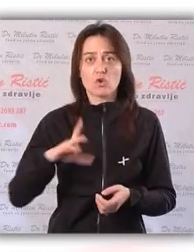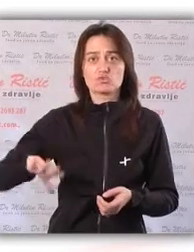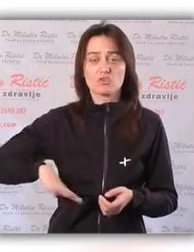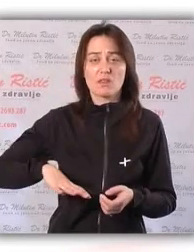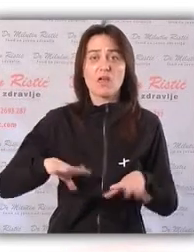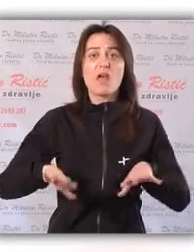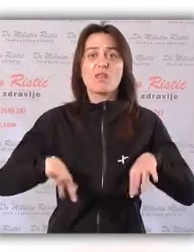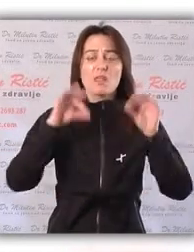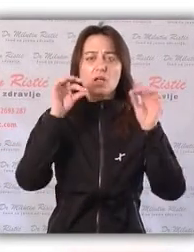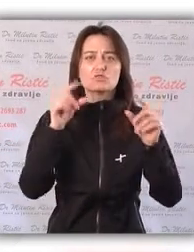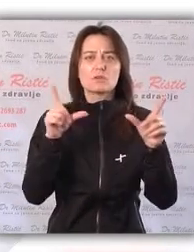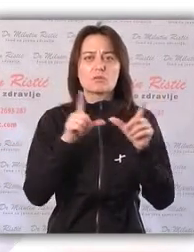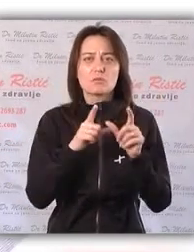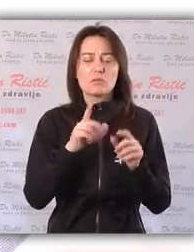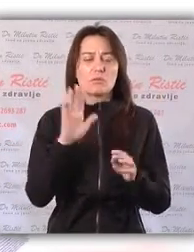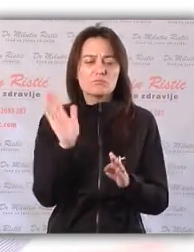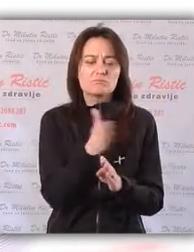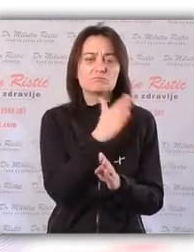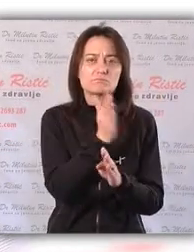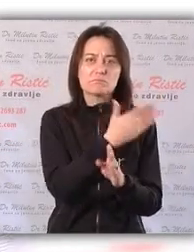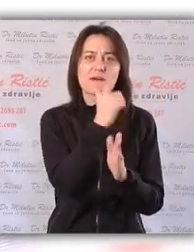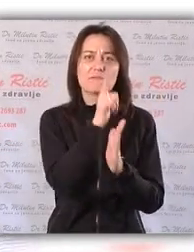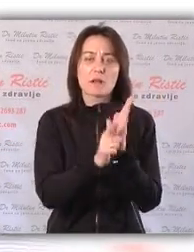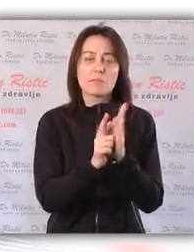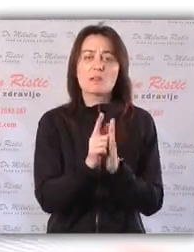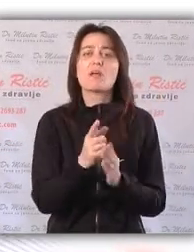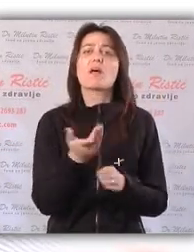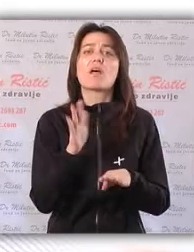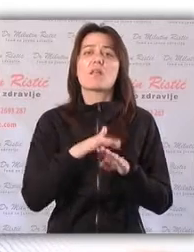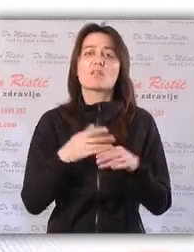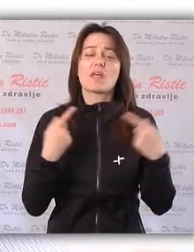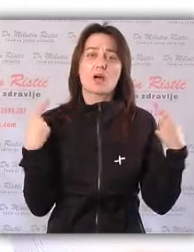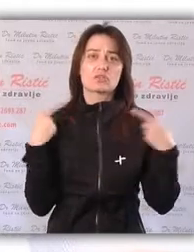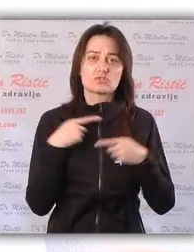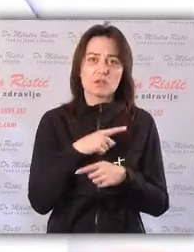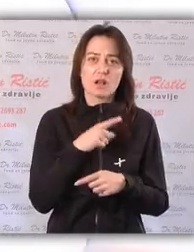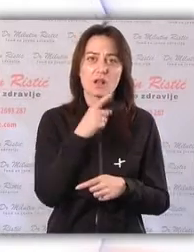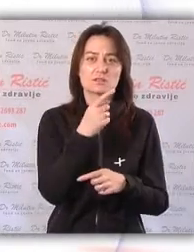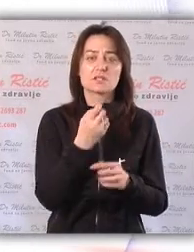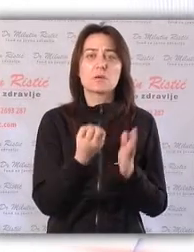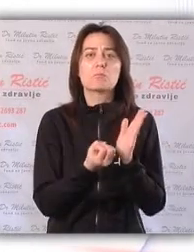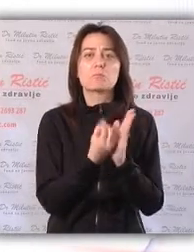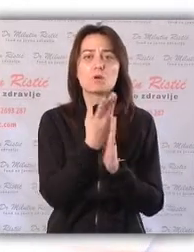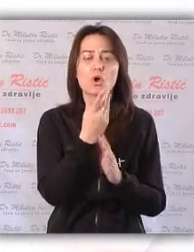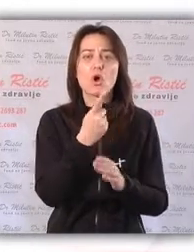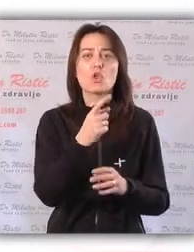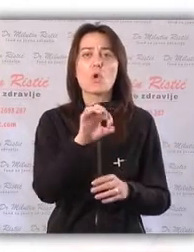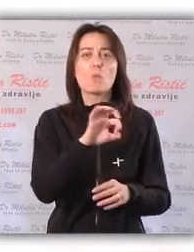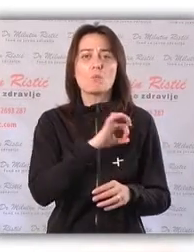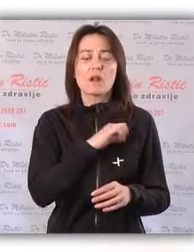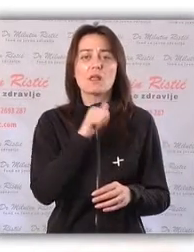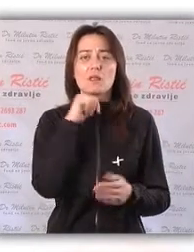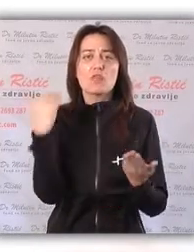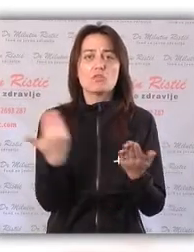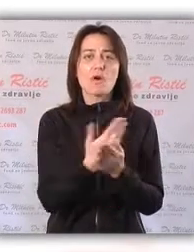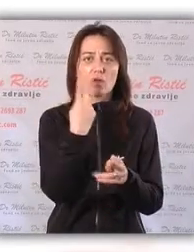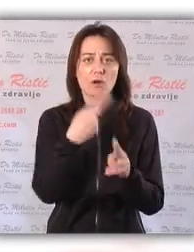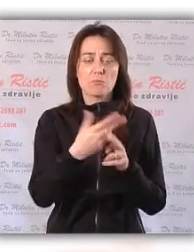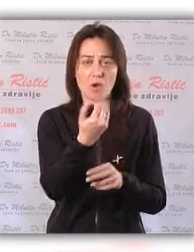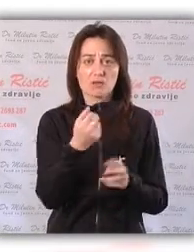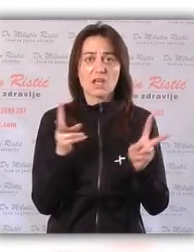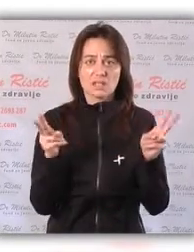žena. Otkriva se najčešće u odmakloj fazi i, nažalost, incidenca, odnosno broj novo obolelih i broj